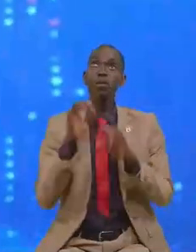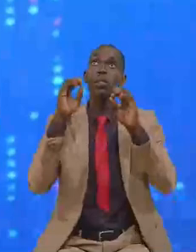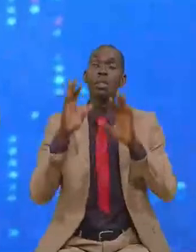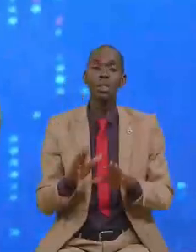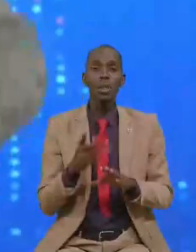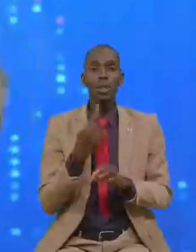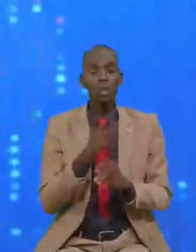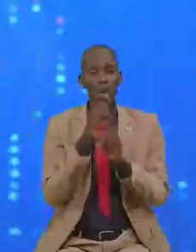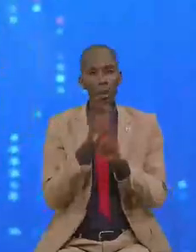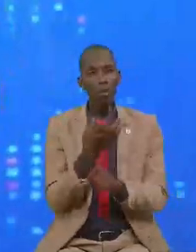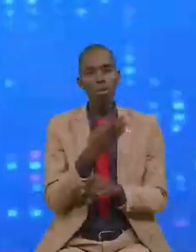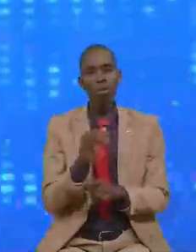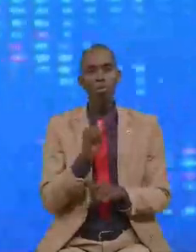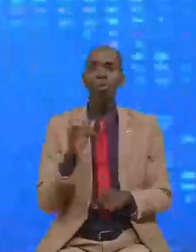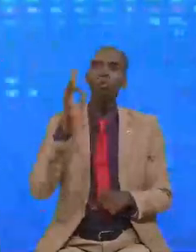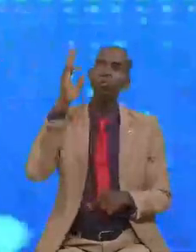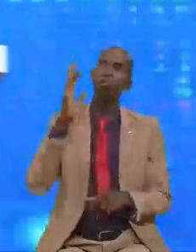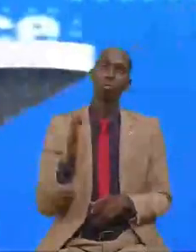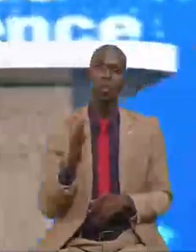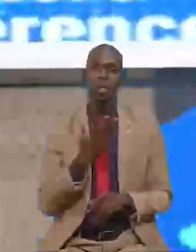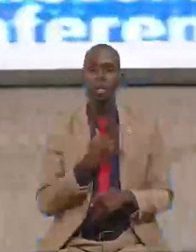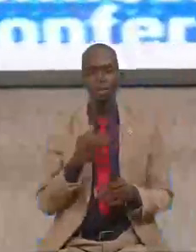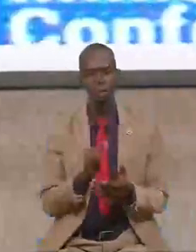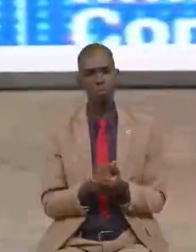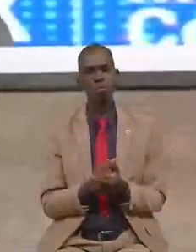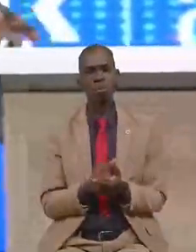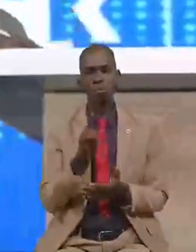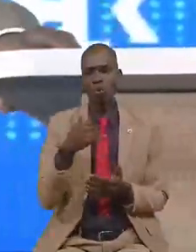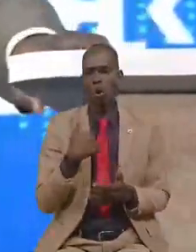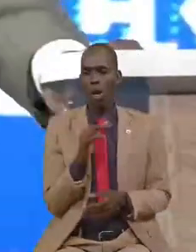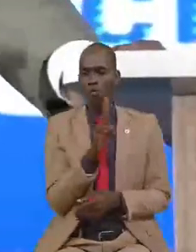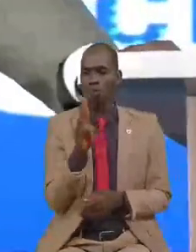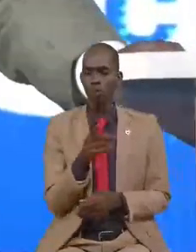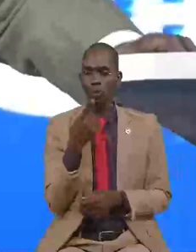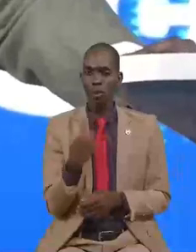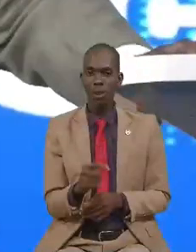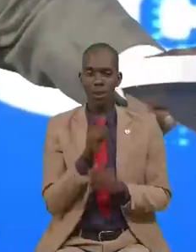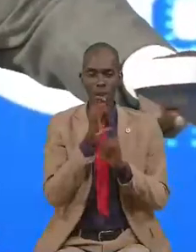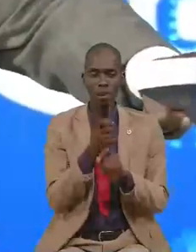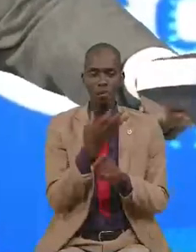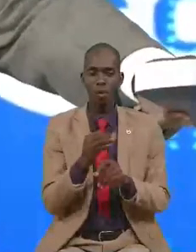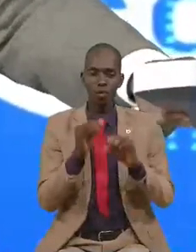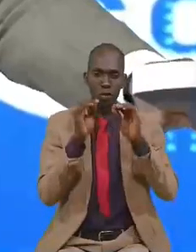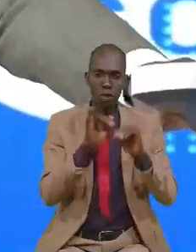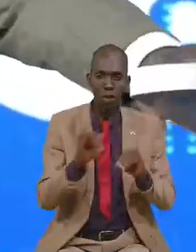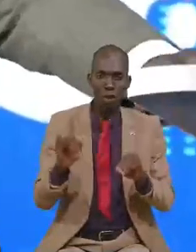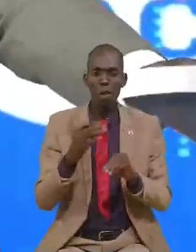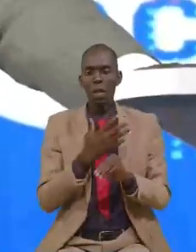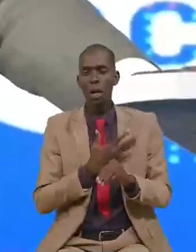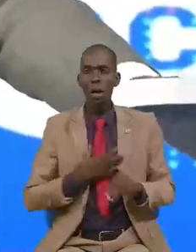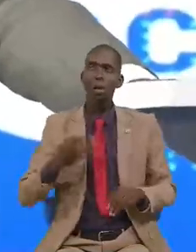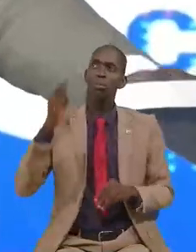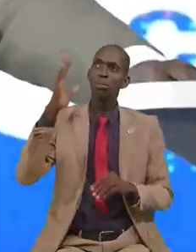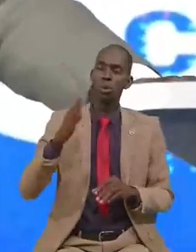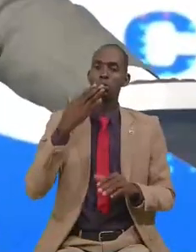d'un pasteur. Et il dit, viens. Tu as utilisé le don d'enseignement et du pastorat, bien. Je te donnerai